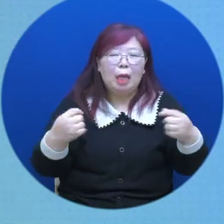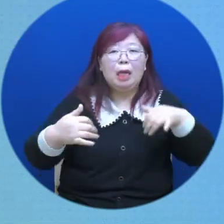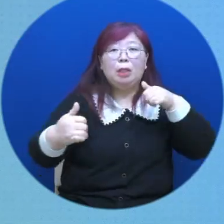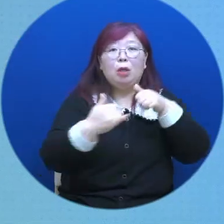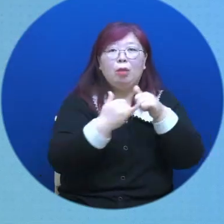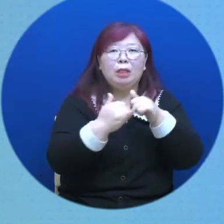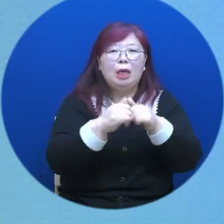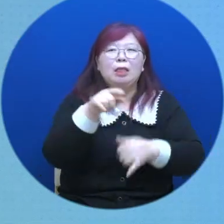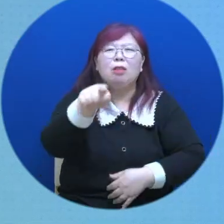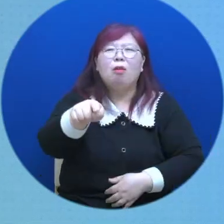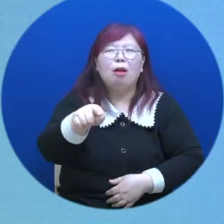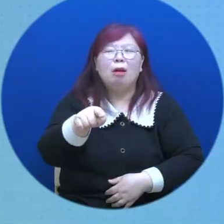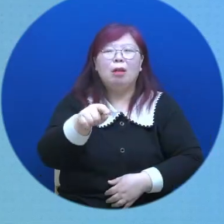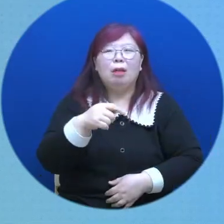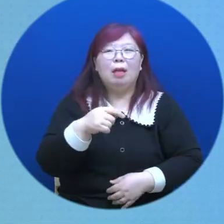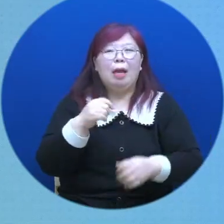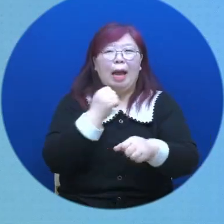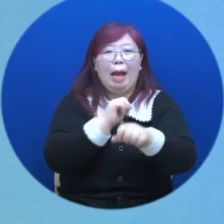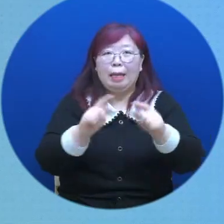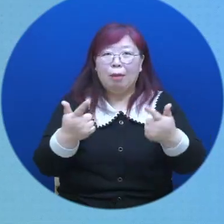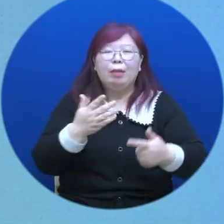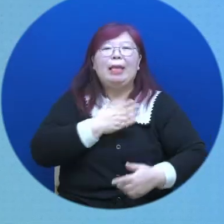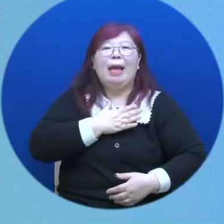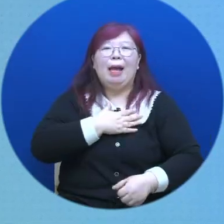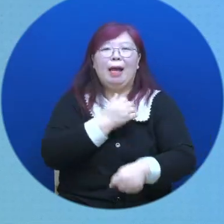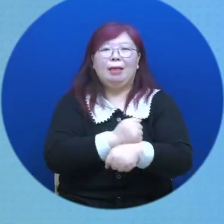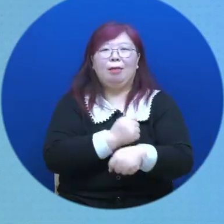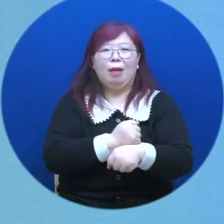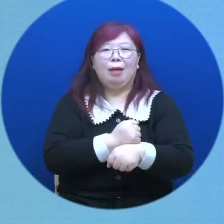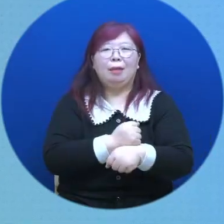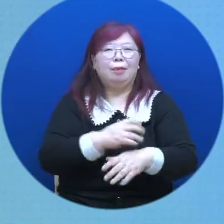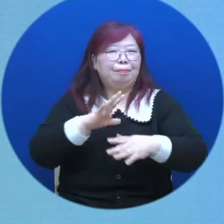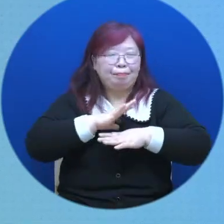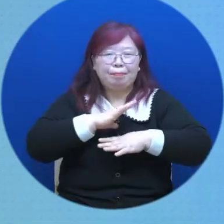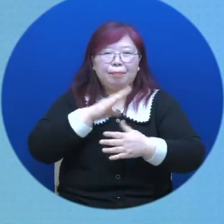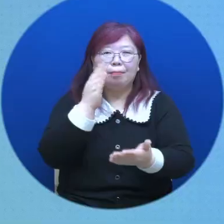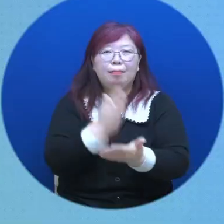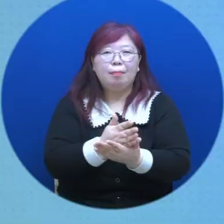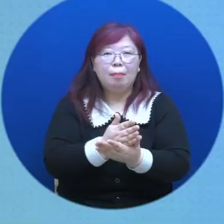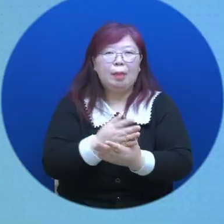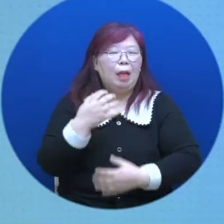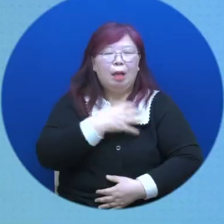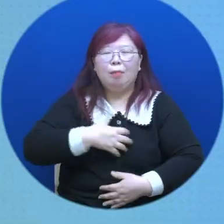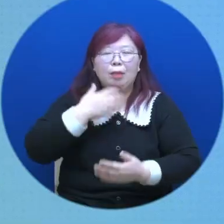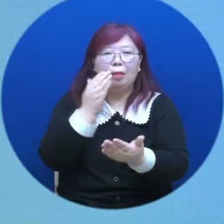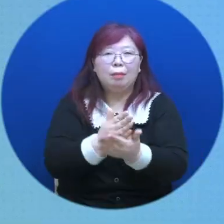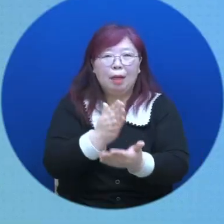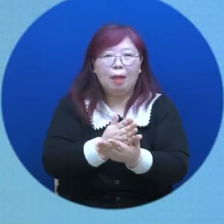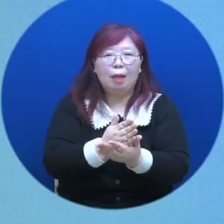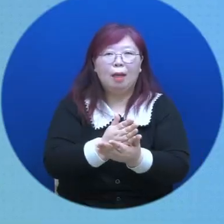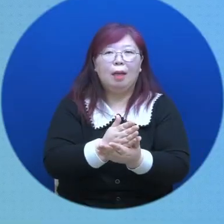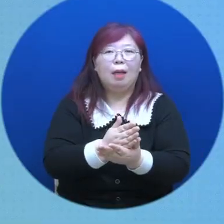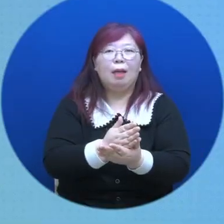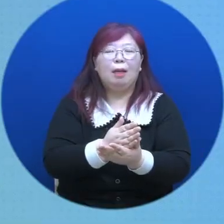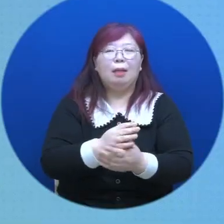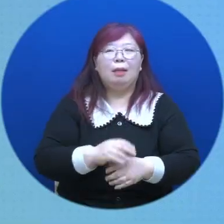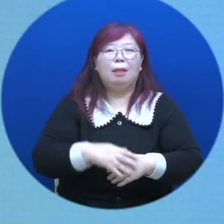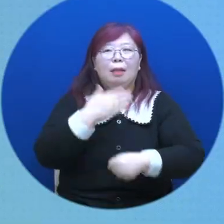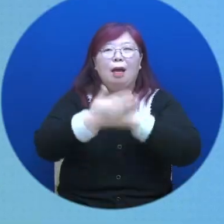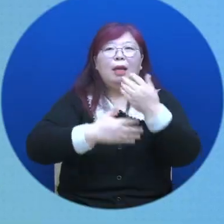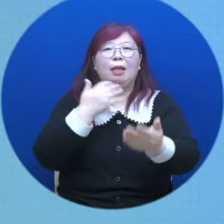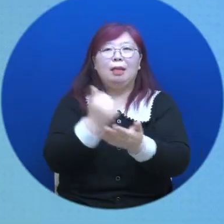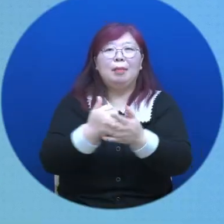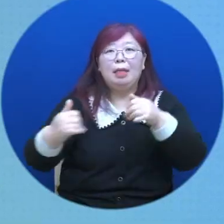전쟁은 내가 하는 거다. 전쟁은 내가 하는 거다. 두려워하지 마라. 염려하지 마라. 그리고 하나님이